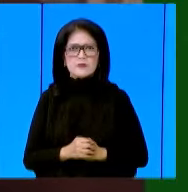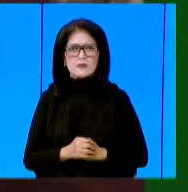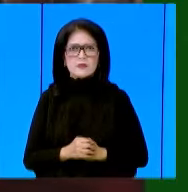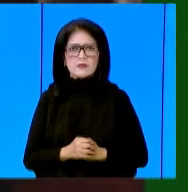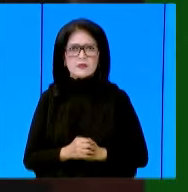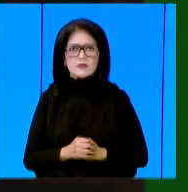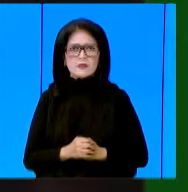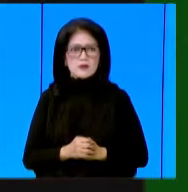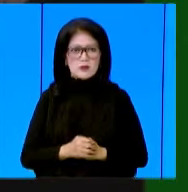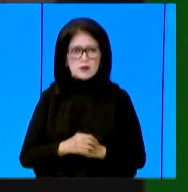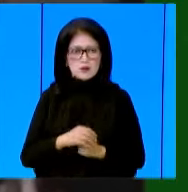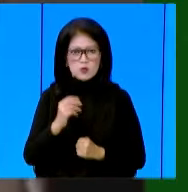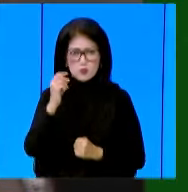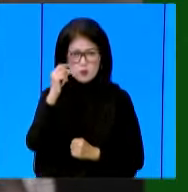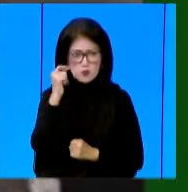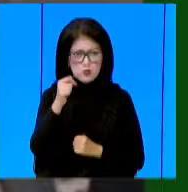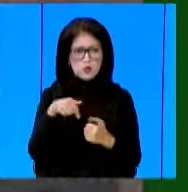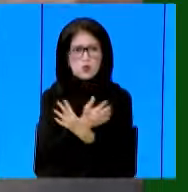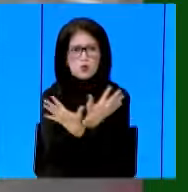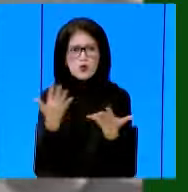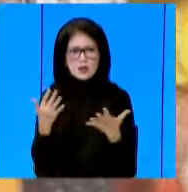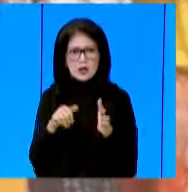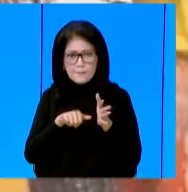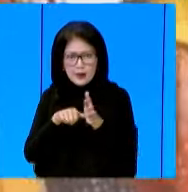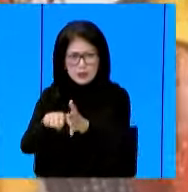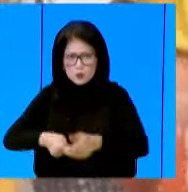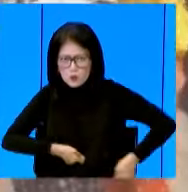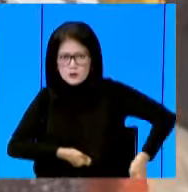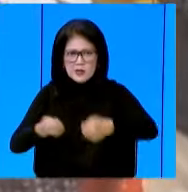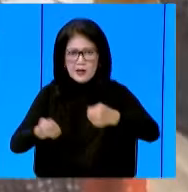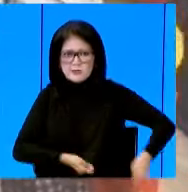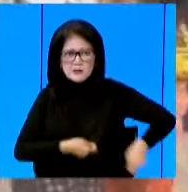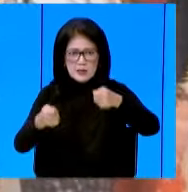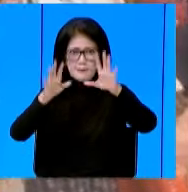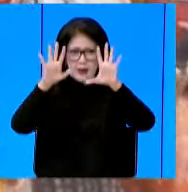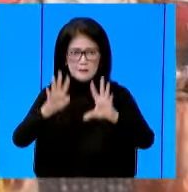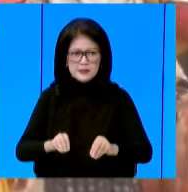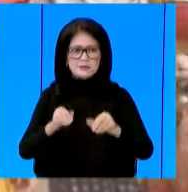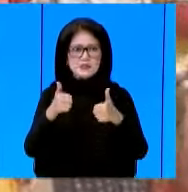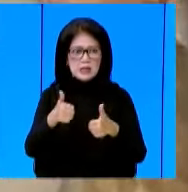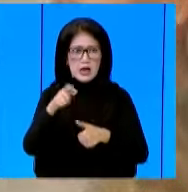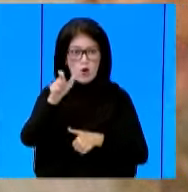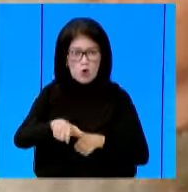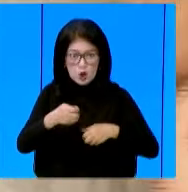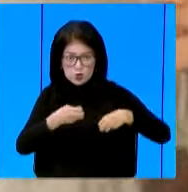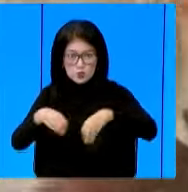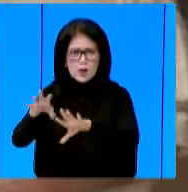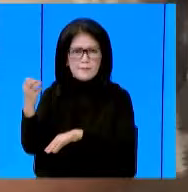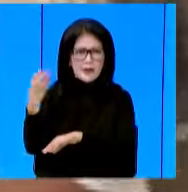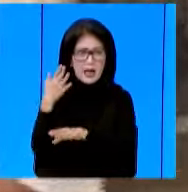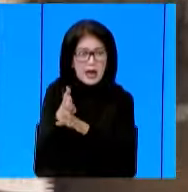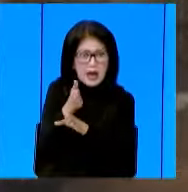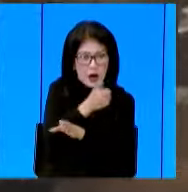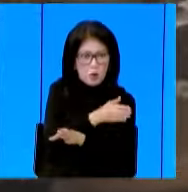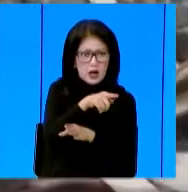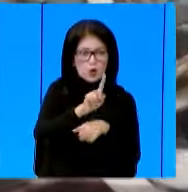Beruntung, api dapat segera dipadamkan warga yang berada di sekitar lokasi. Menurut salah satu pedagang, api pertama kali muncul di bagian atas kios